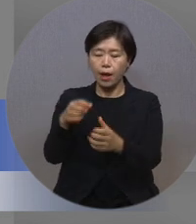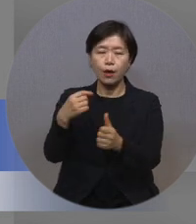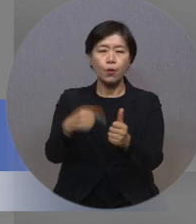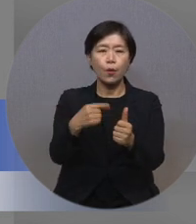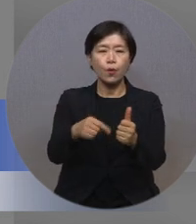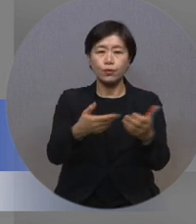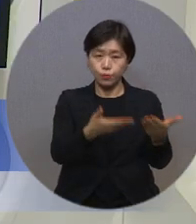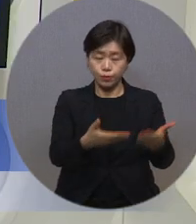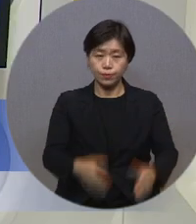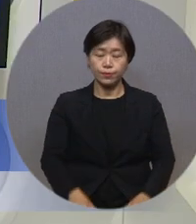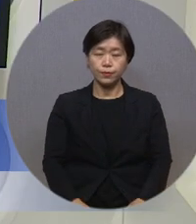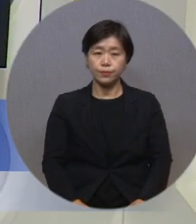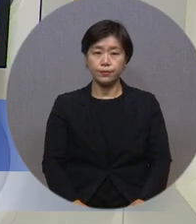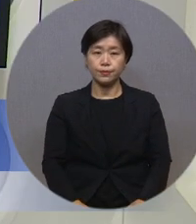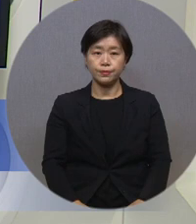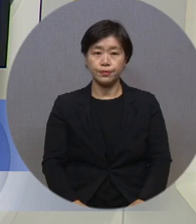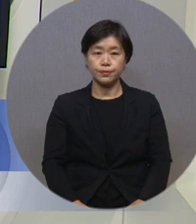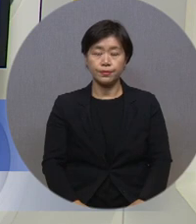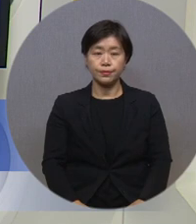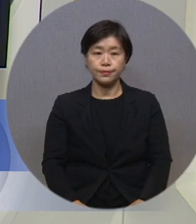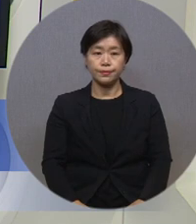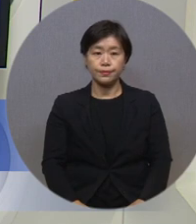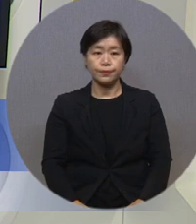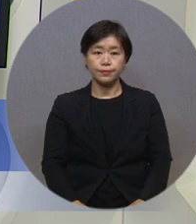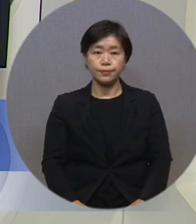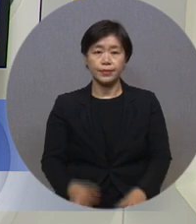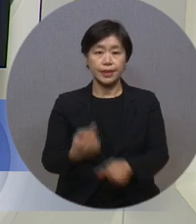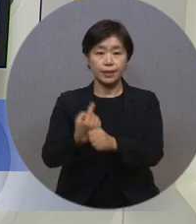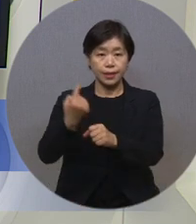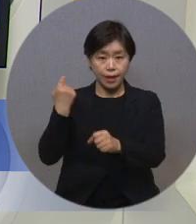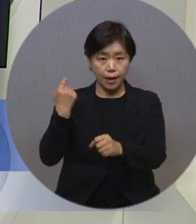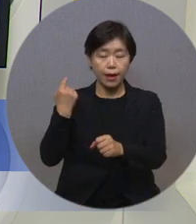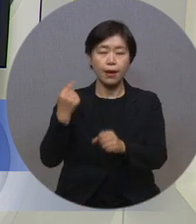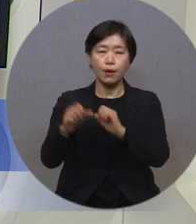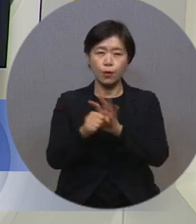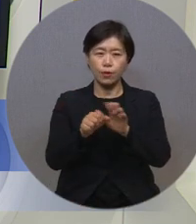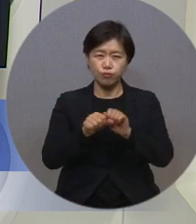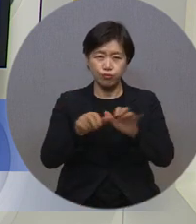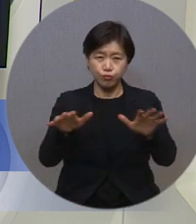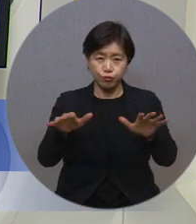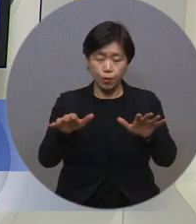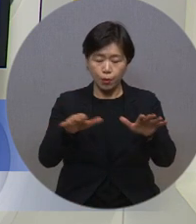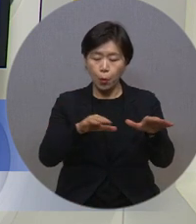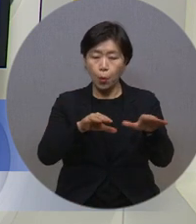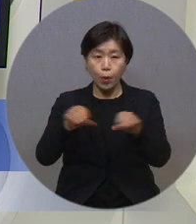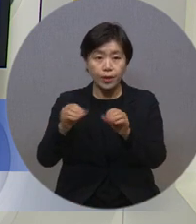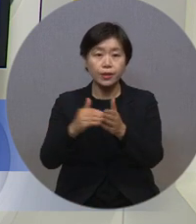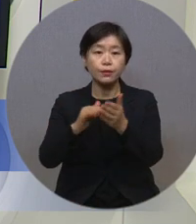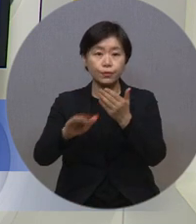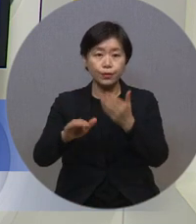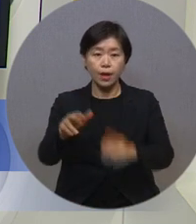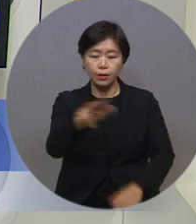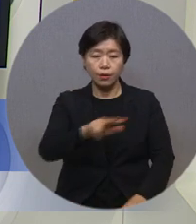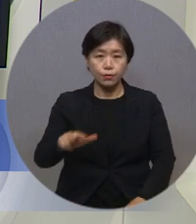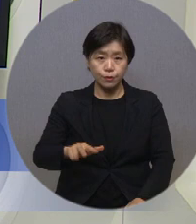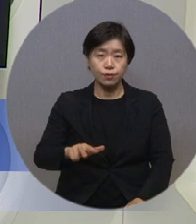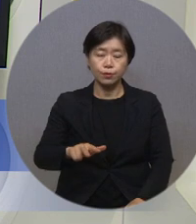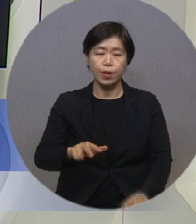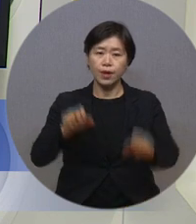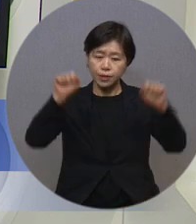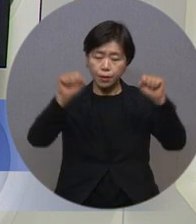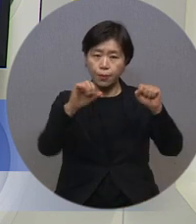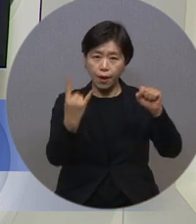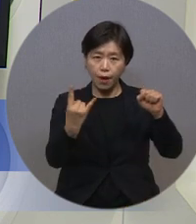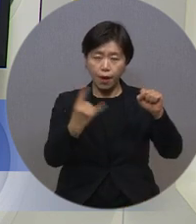밝혔습니다 다음 뉴스입니다 지난해 위드 코로나 전환 이후 전국 규모의 체육대회가